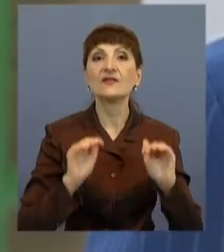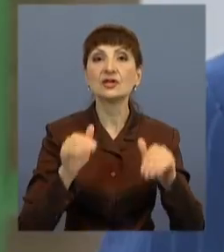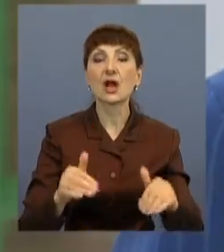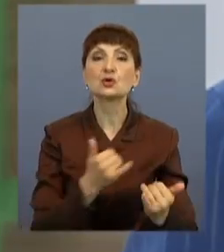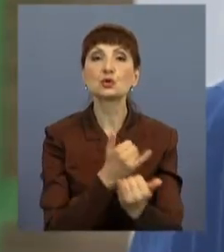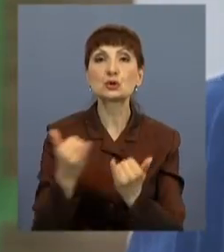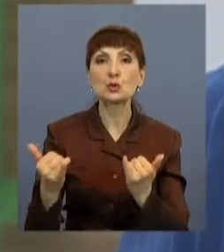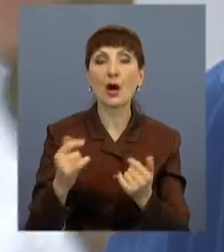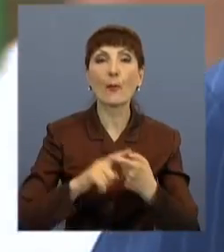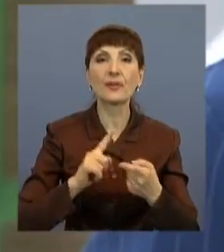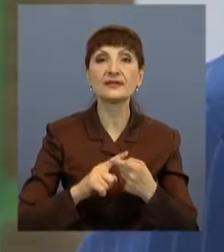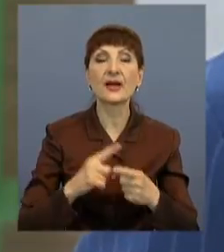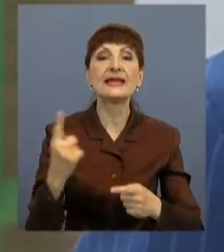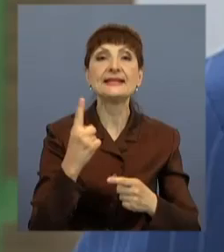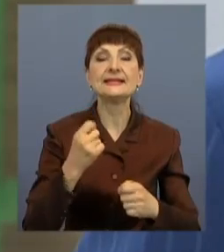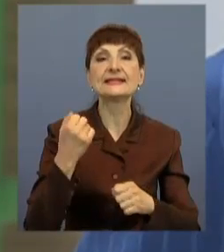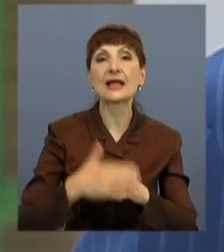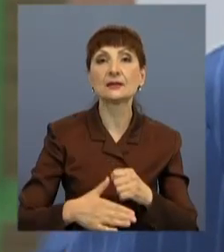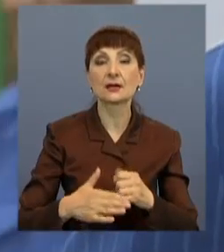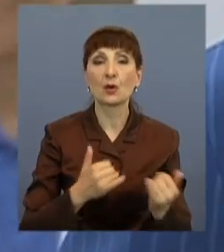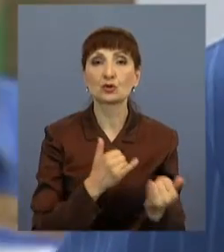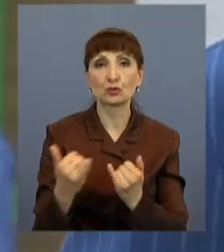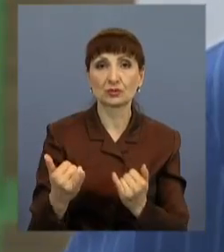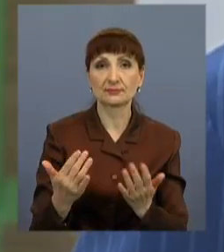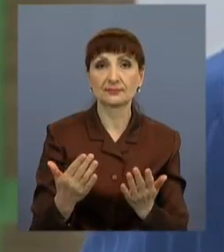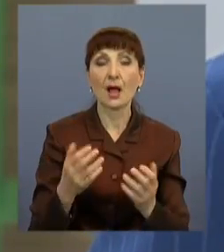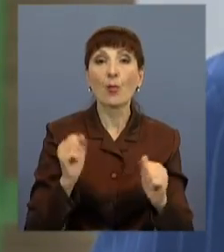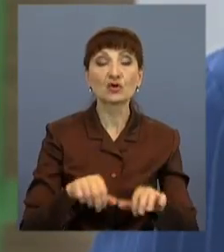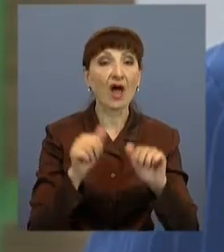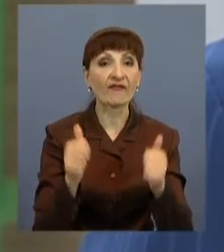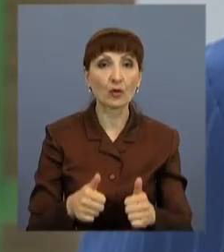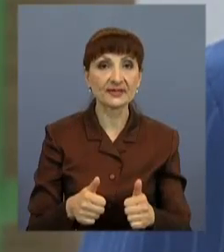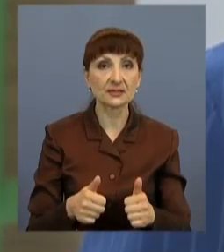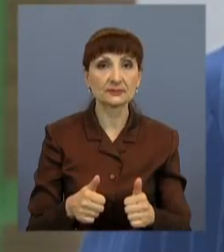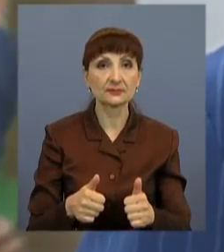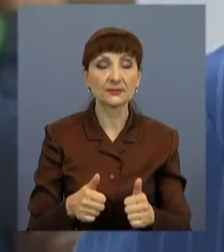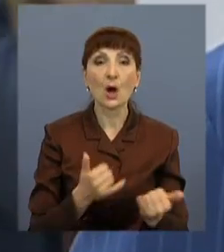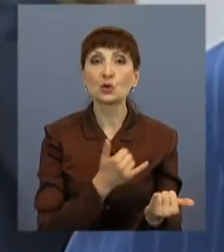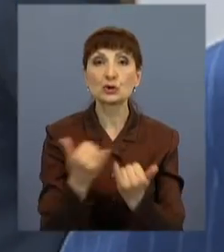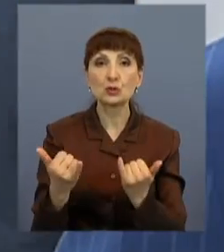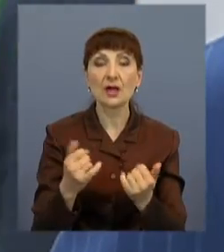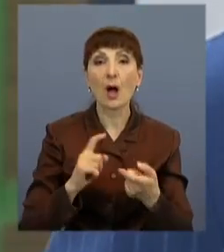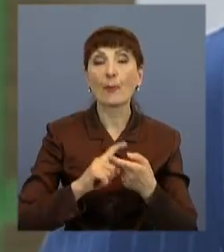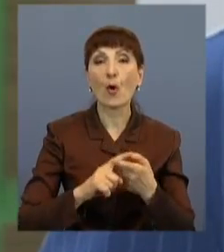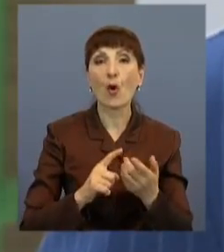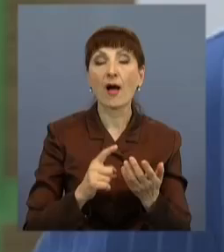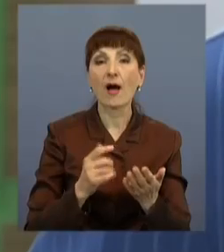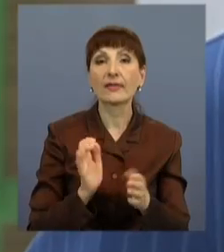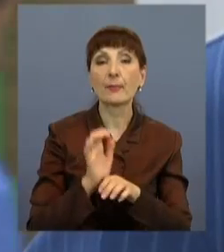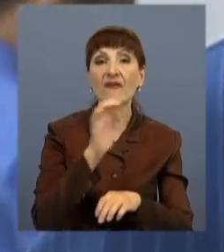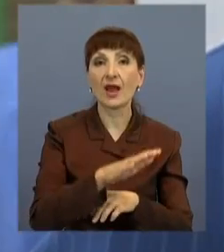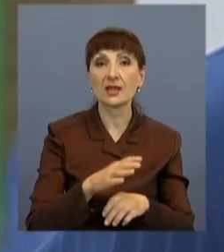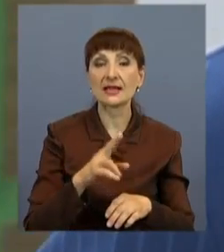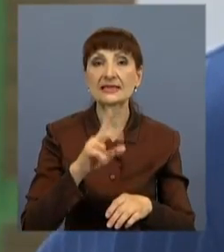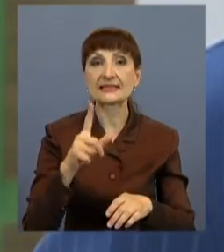по принципу единого центра обслуживания, это ЭЦОН. Например, можно оформить услуги по направлению ЗАГСа в